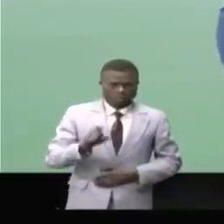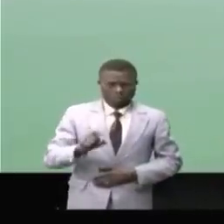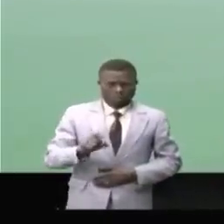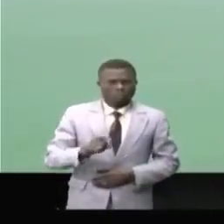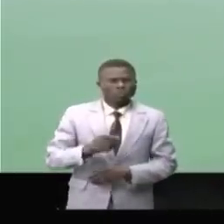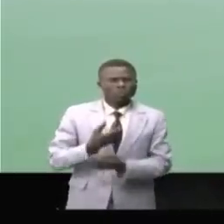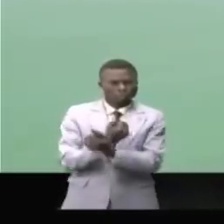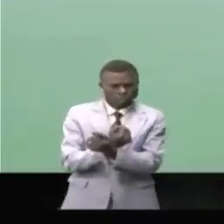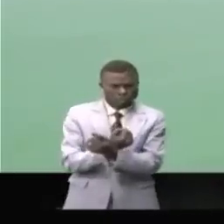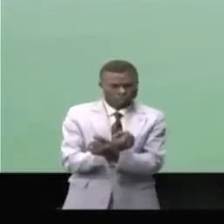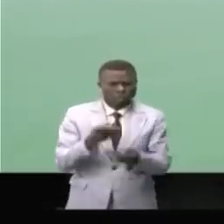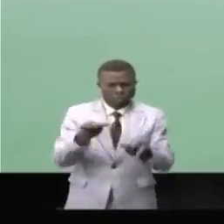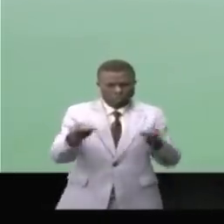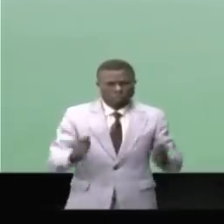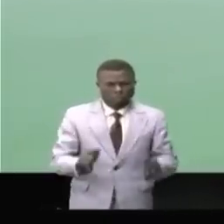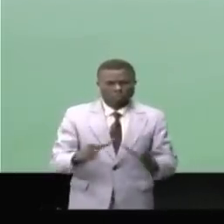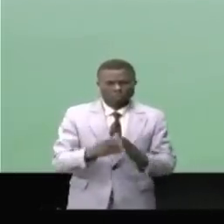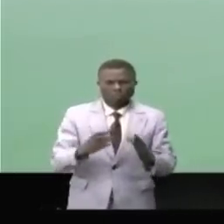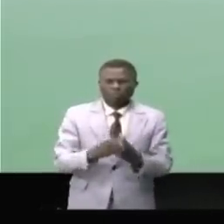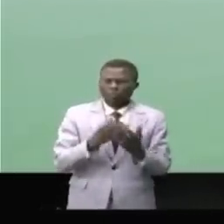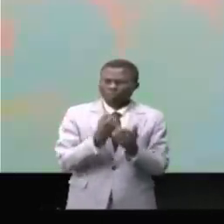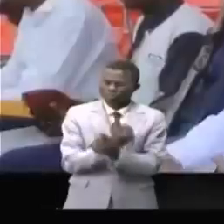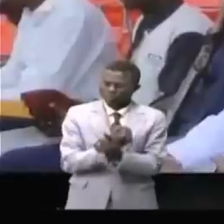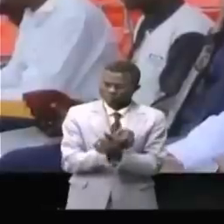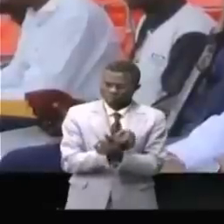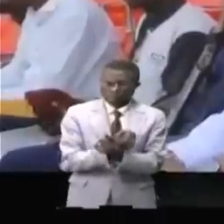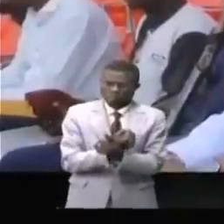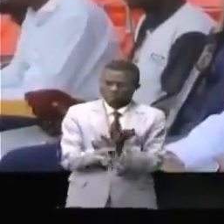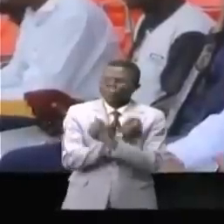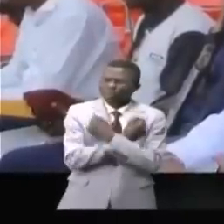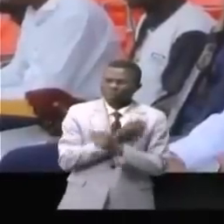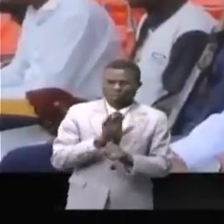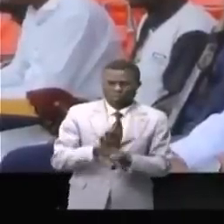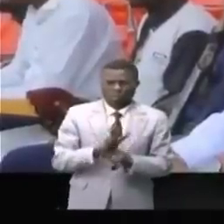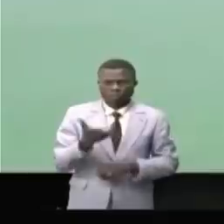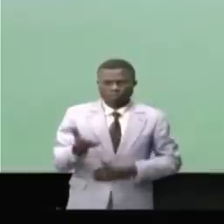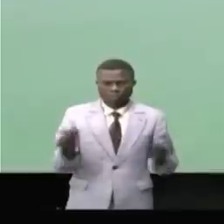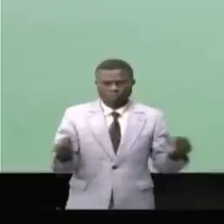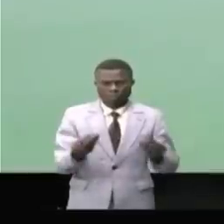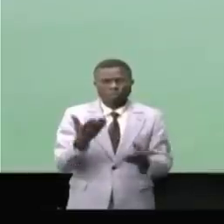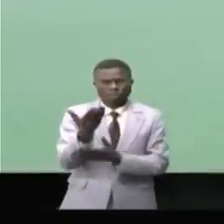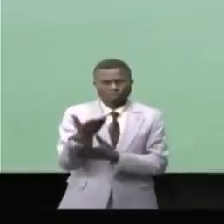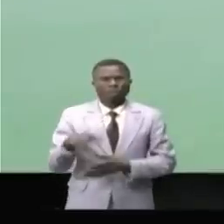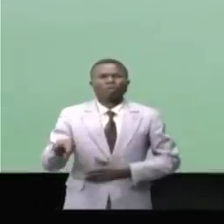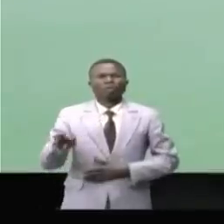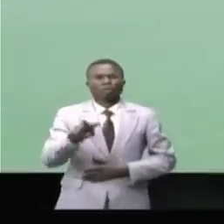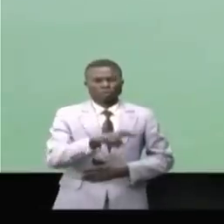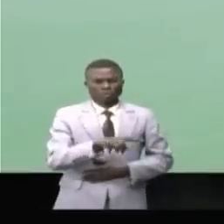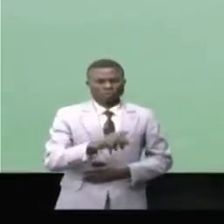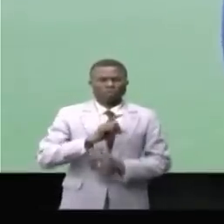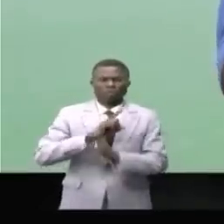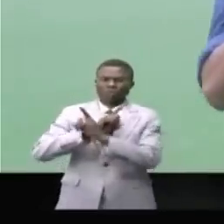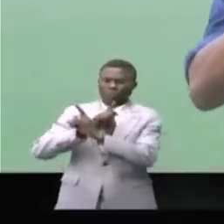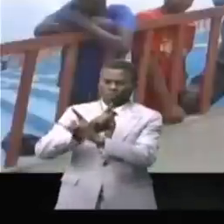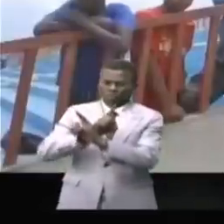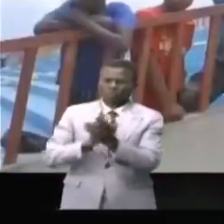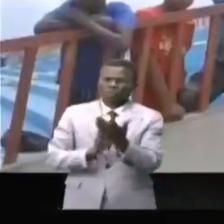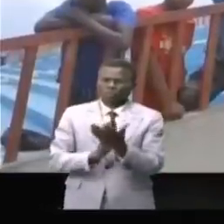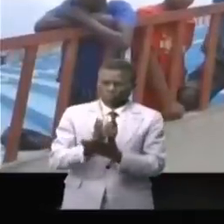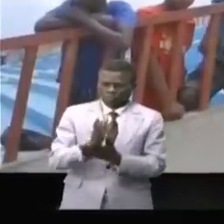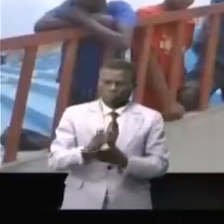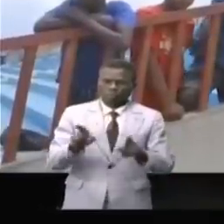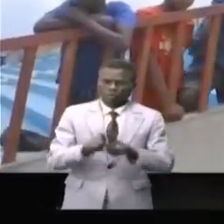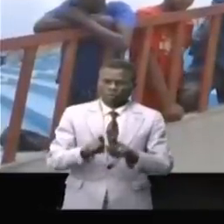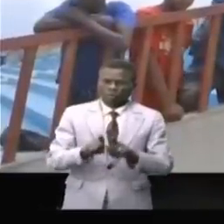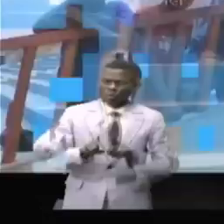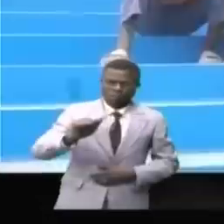endroit avec beaucoup, beaucoup d'attention. C'est pourquoi je vous demande de garder un bon père de famille.